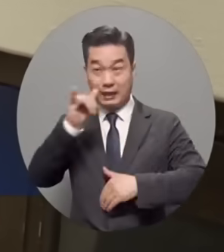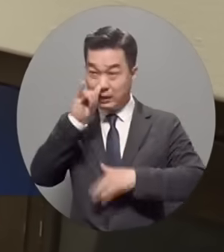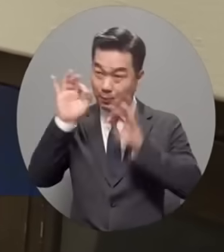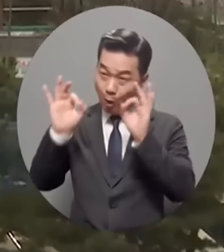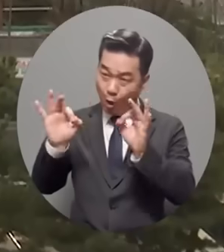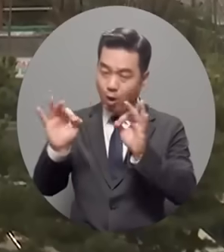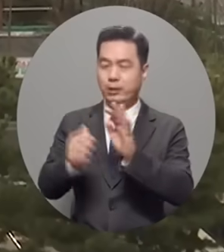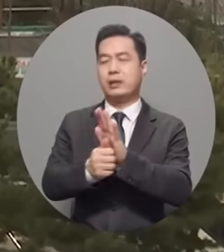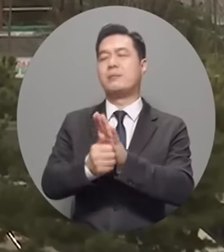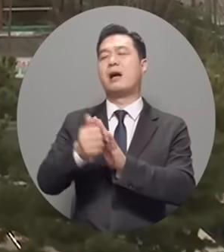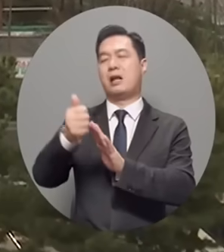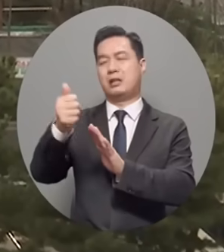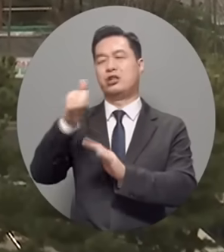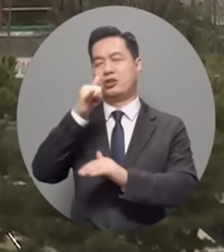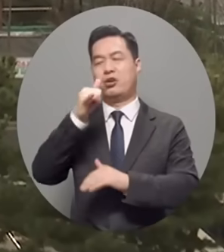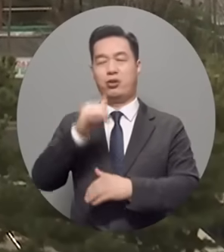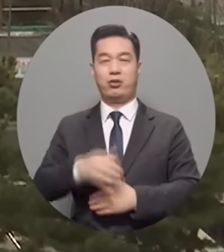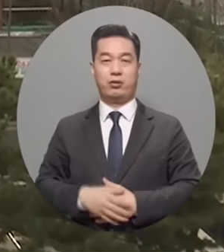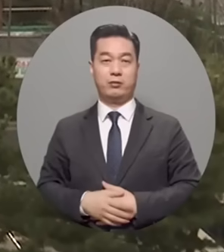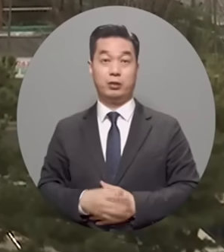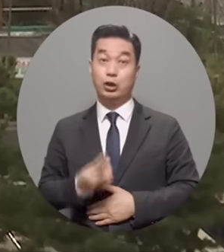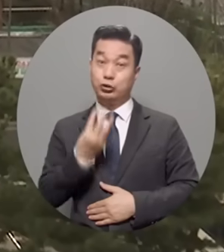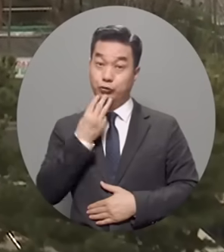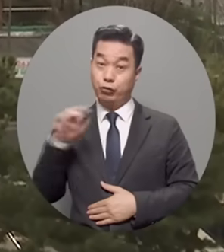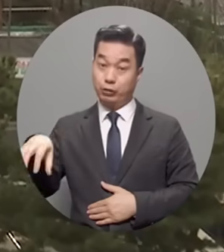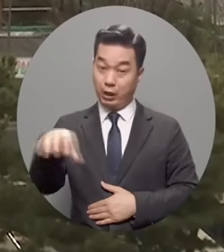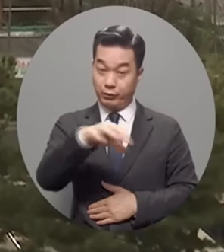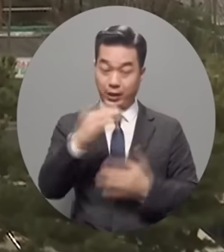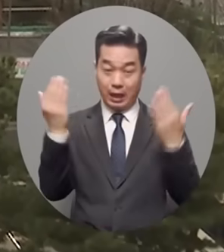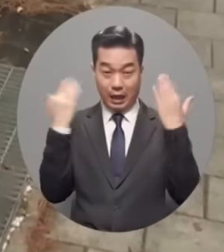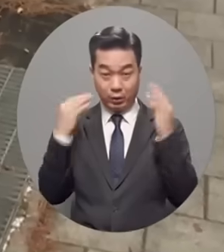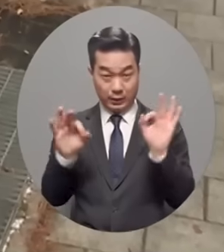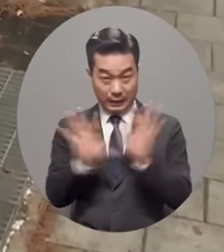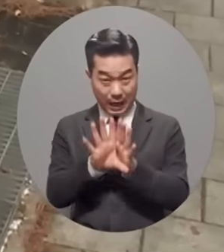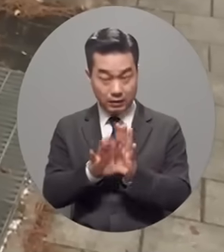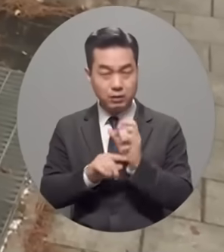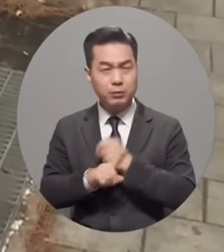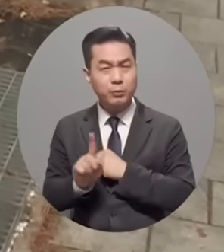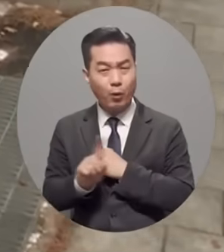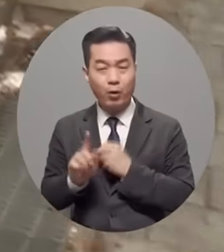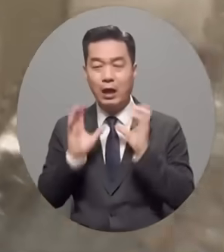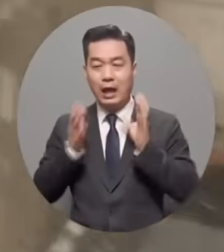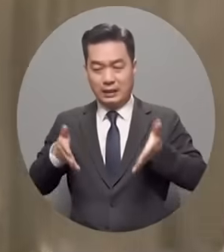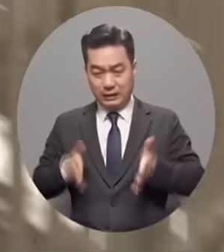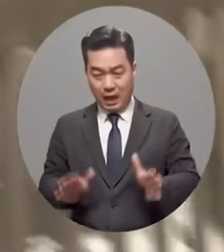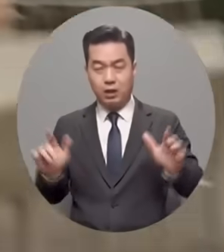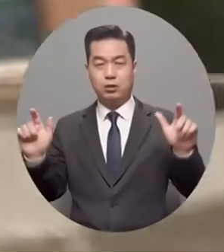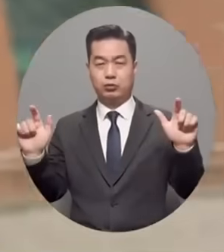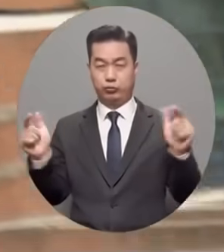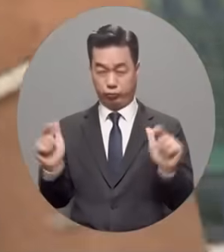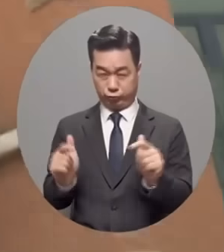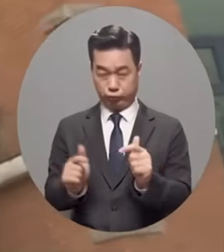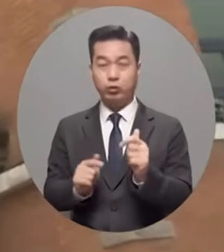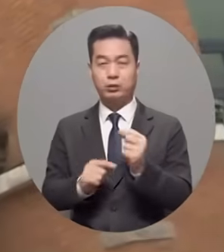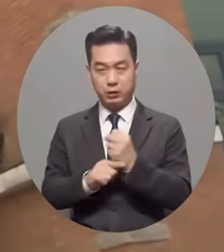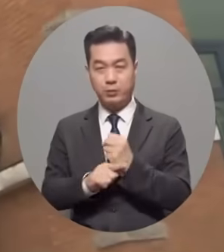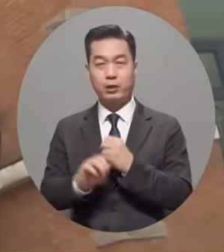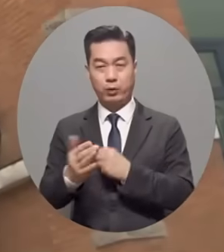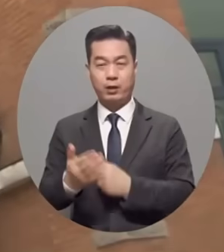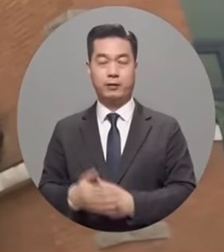생기잖아. 서울에서도 학교가 사라진다는 건 그만큼 출생률이 가파르게 떨어진다는 걸